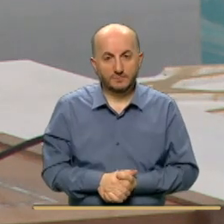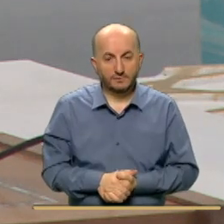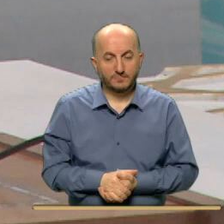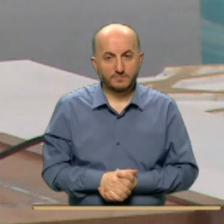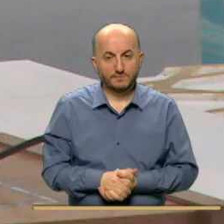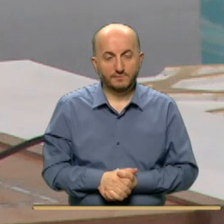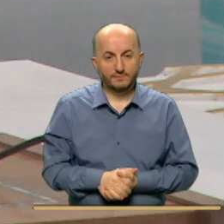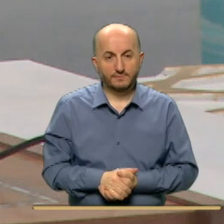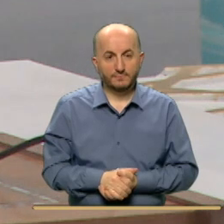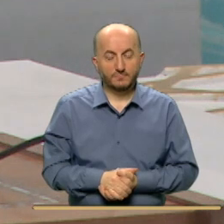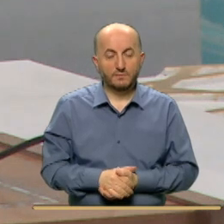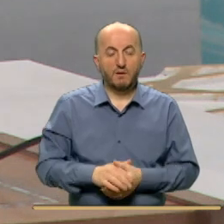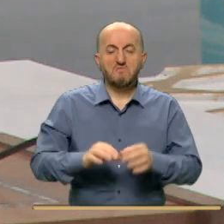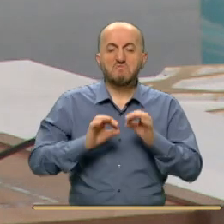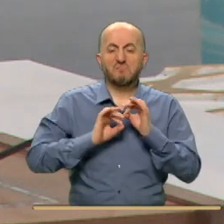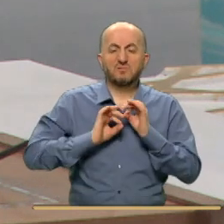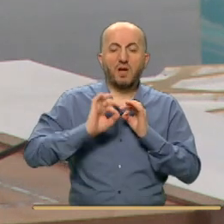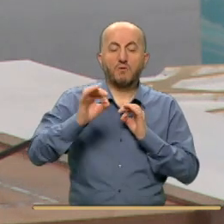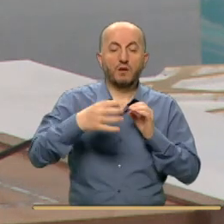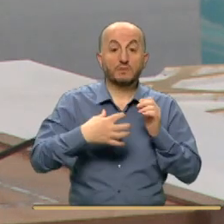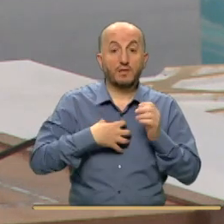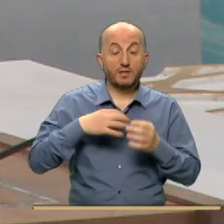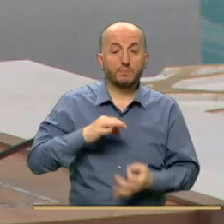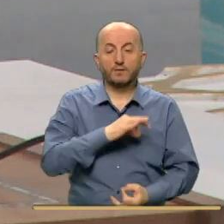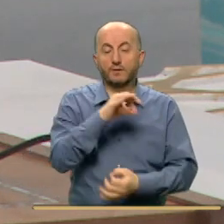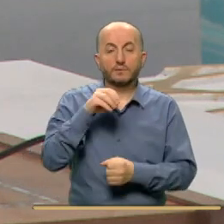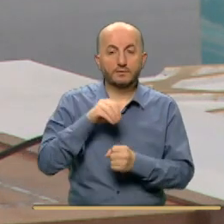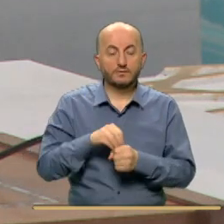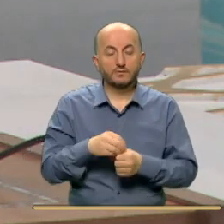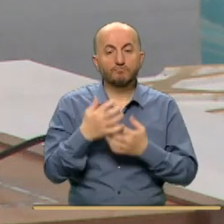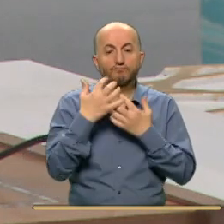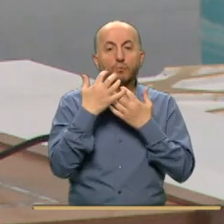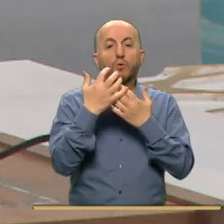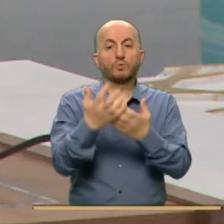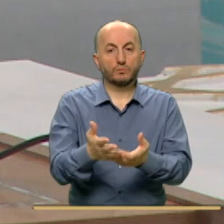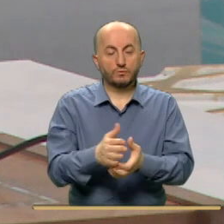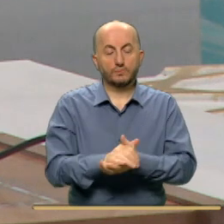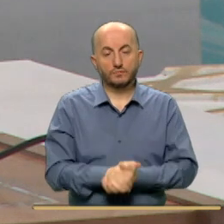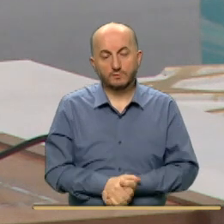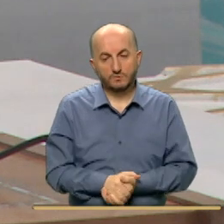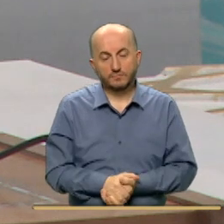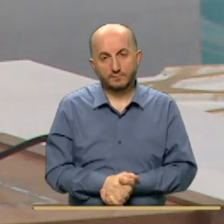lilmuttegîn, muttakiler için öğüttür.